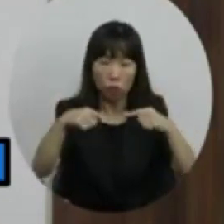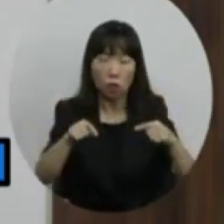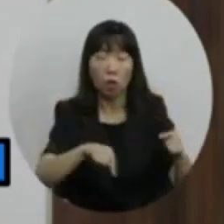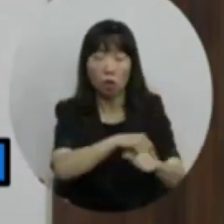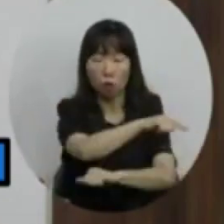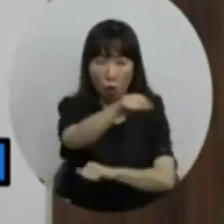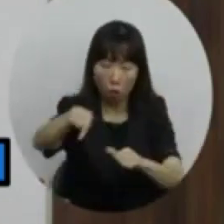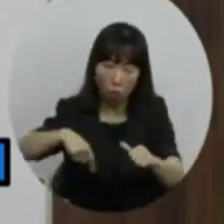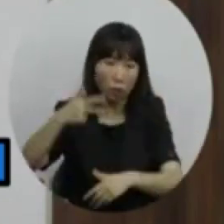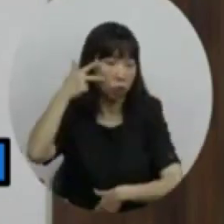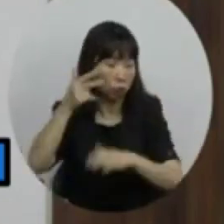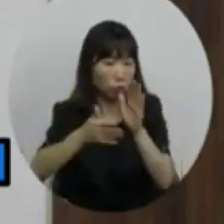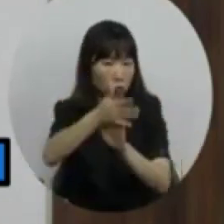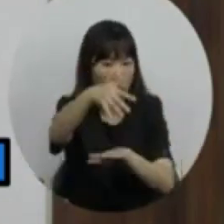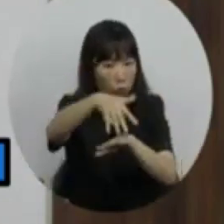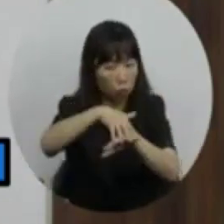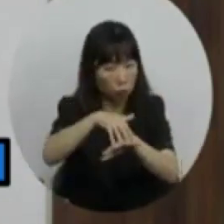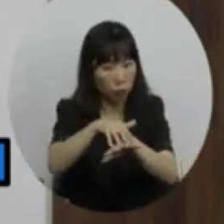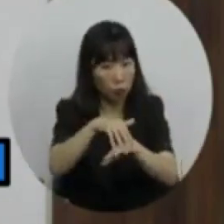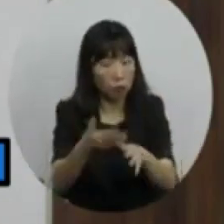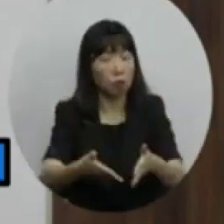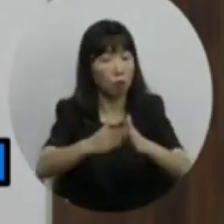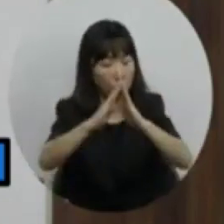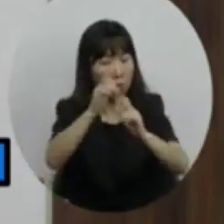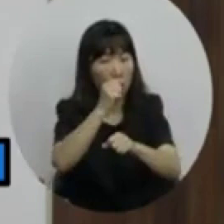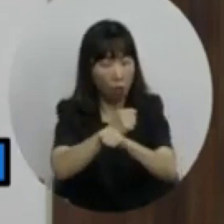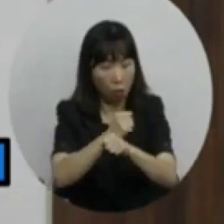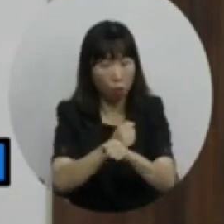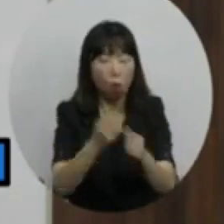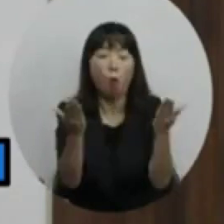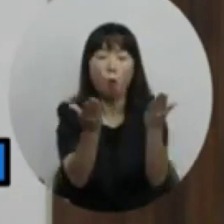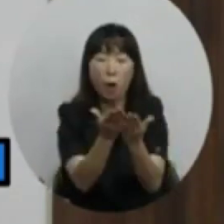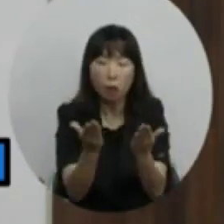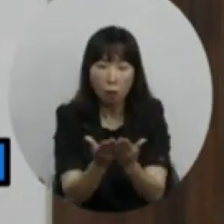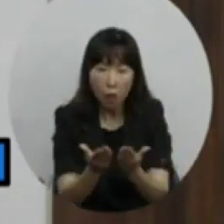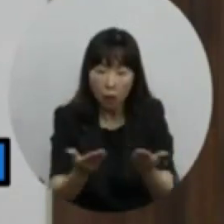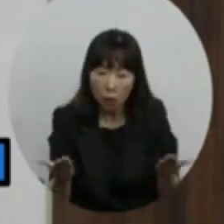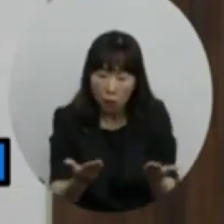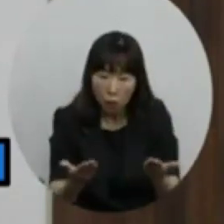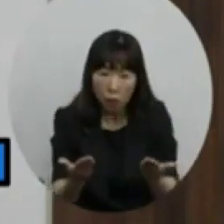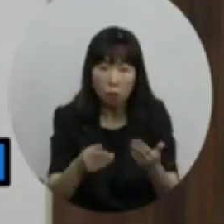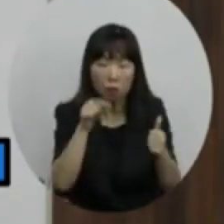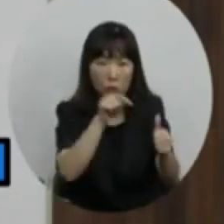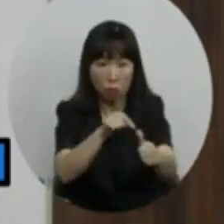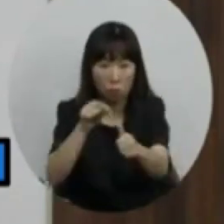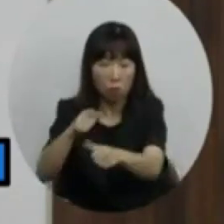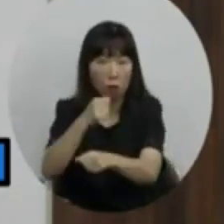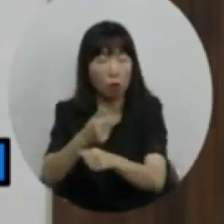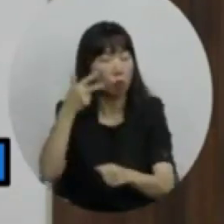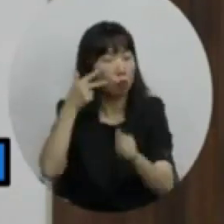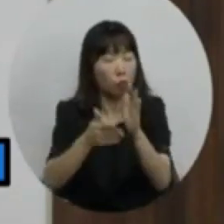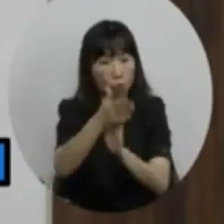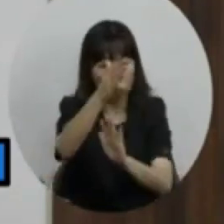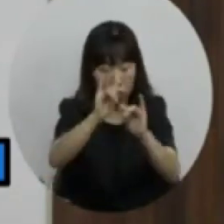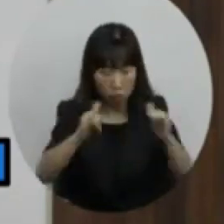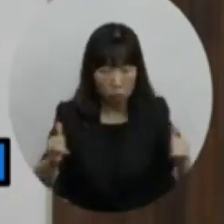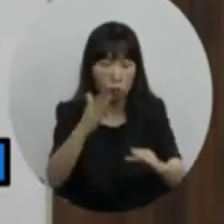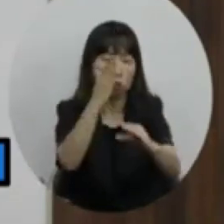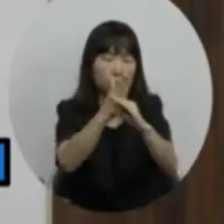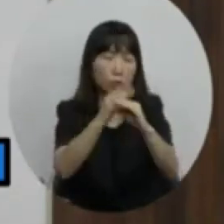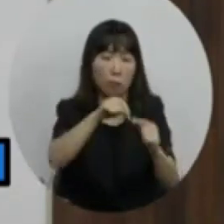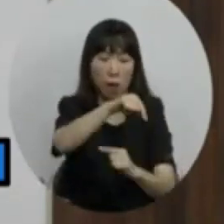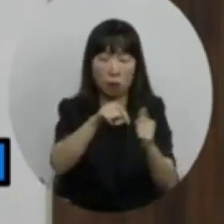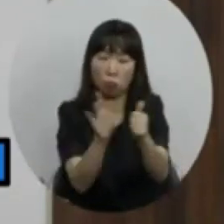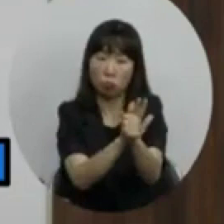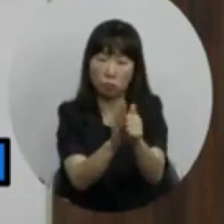여주시에 최적화된 조직을 설계하고 적정 인력을 재배치함으로써 시민 중심의 효율적인 행정